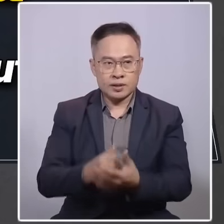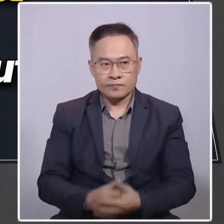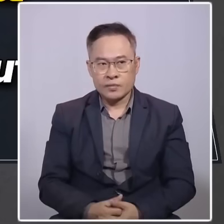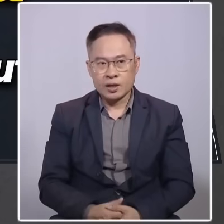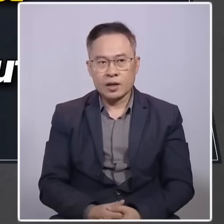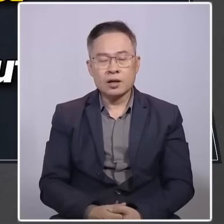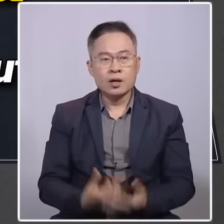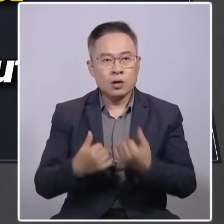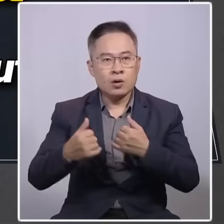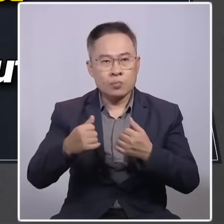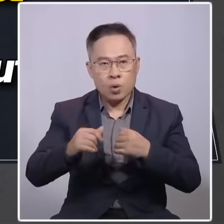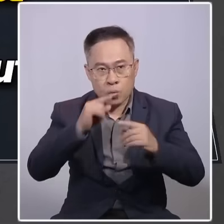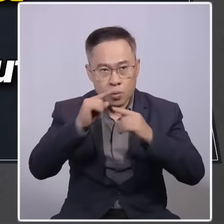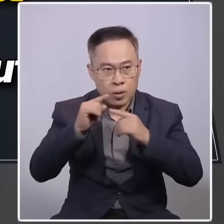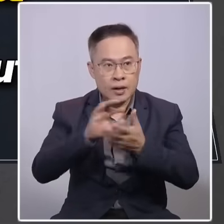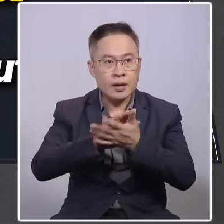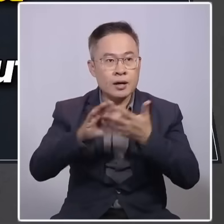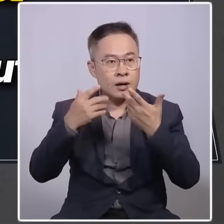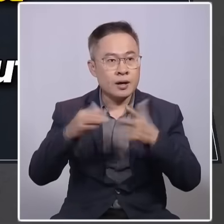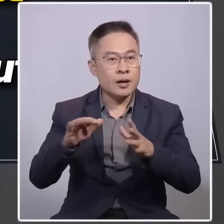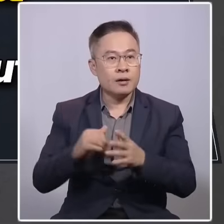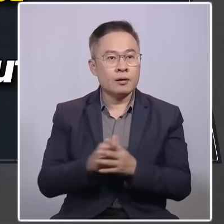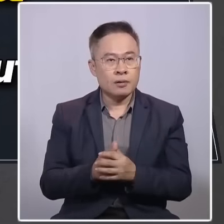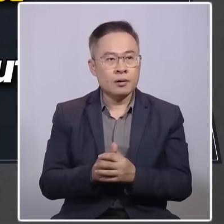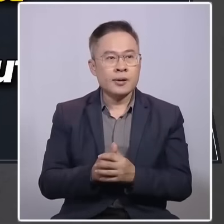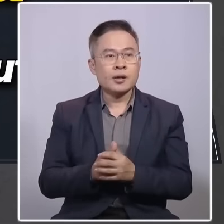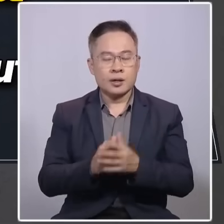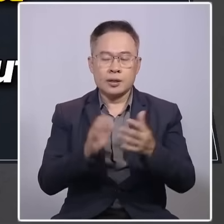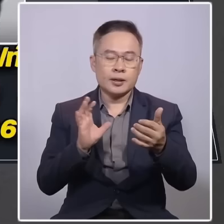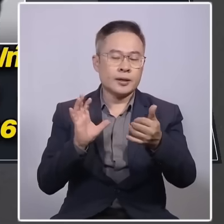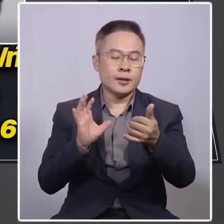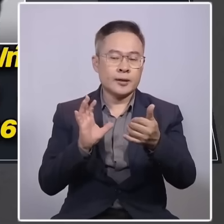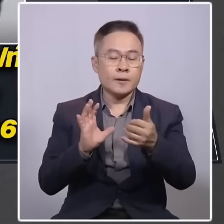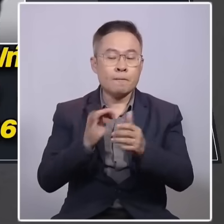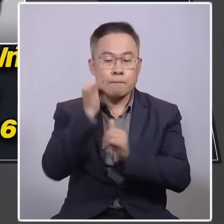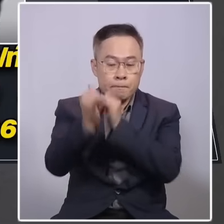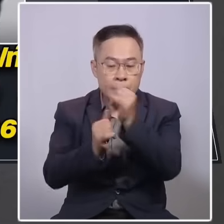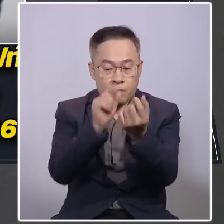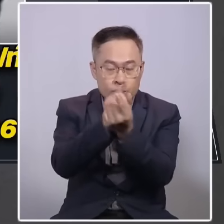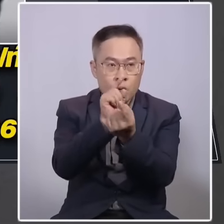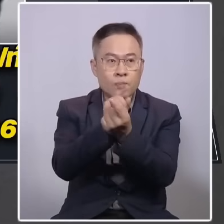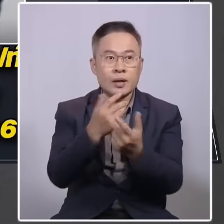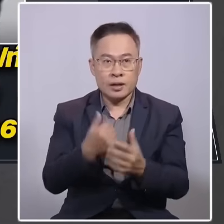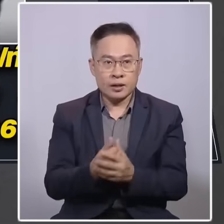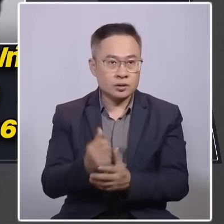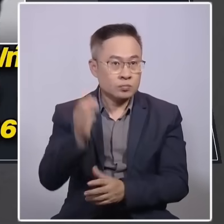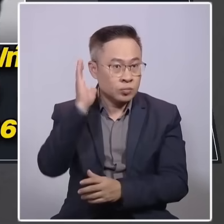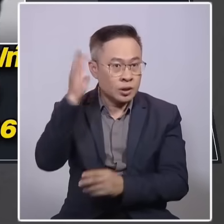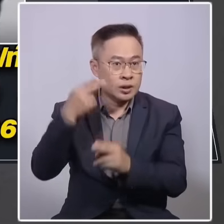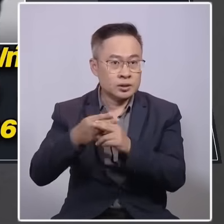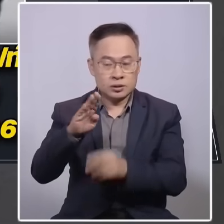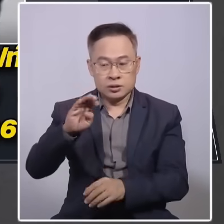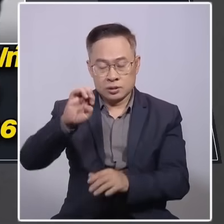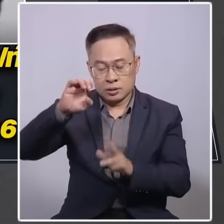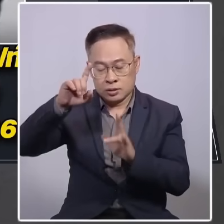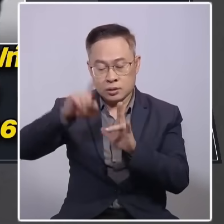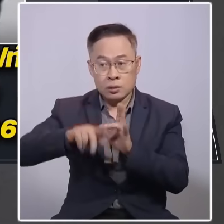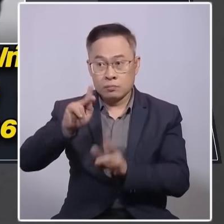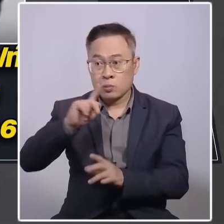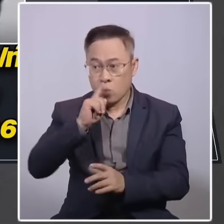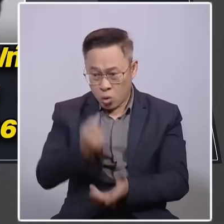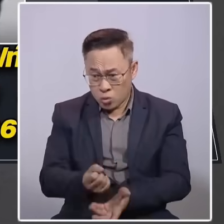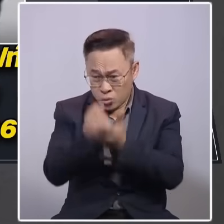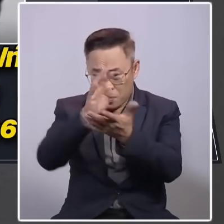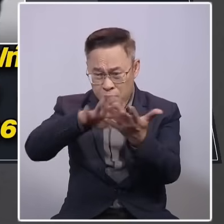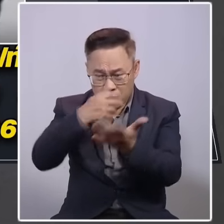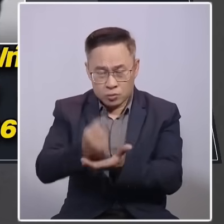ทราบอะไรกันเรียบร้อยแล้วก็เลยเดินทางไปเยี่ยมโดยที่นายบิ๊กเนี่ยบอกกับผู้สื่อกข่าวว่าไม่ได้มีเจตนาที่จะไปช่วยเสียแป้งหลบหนี